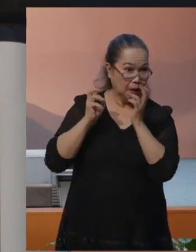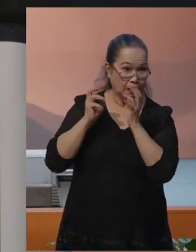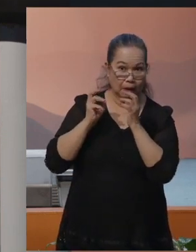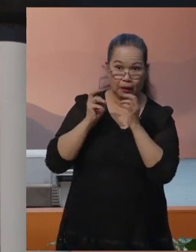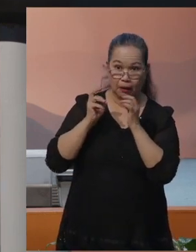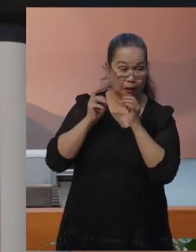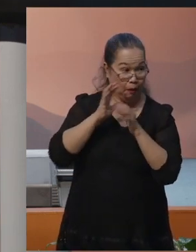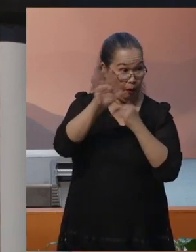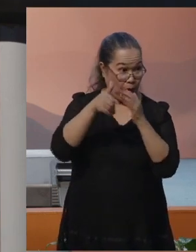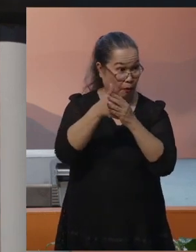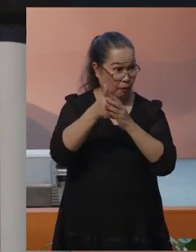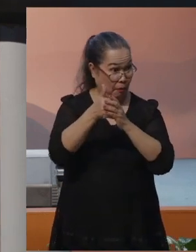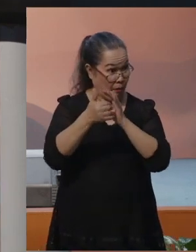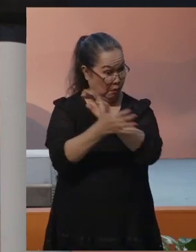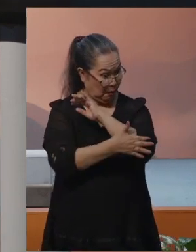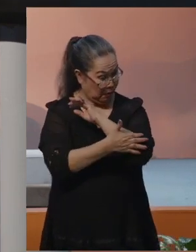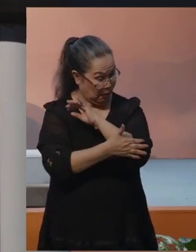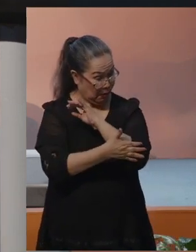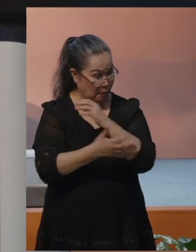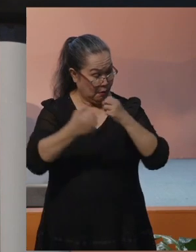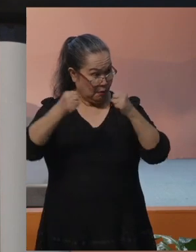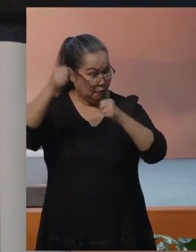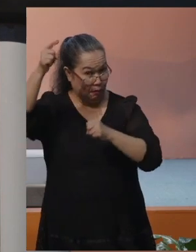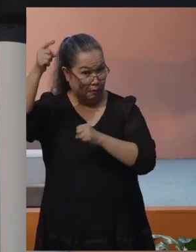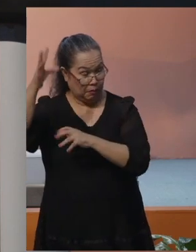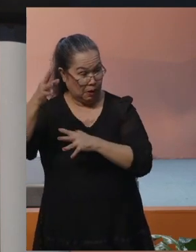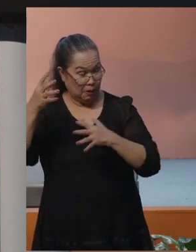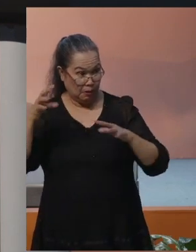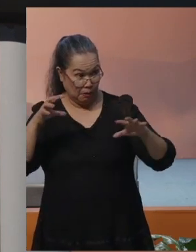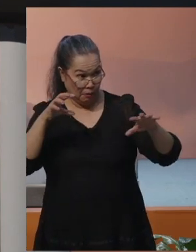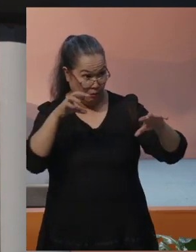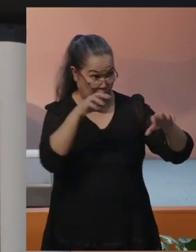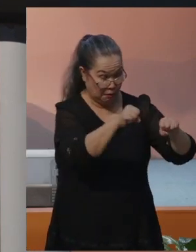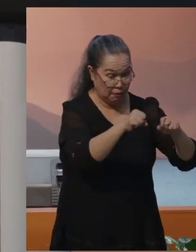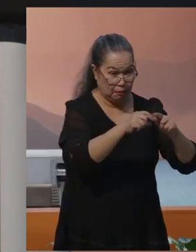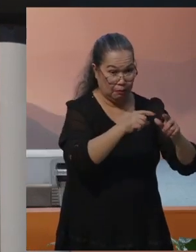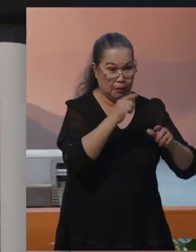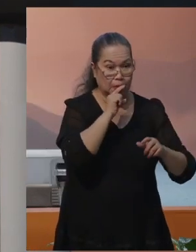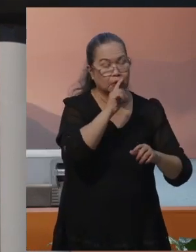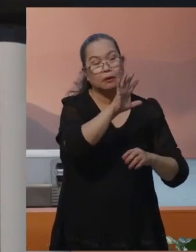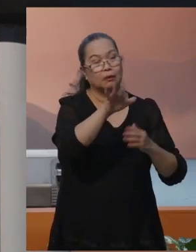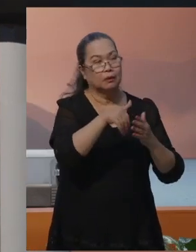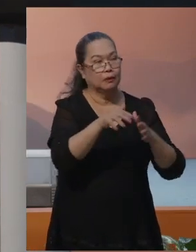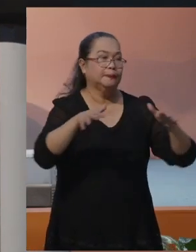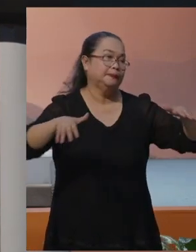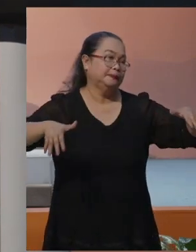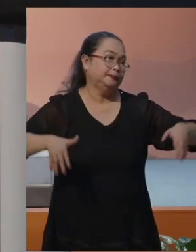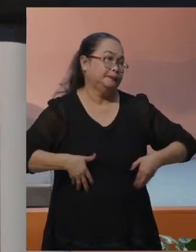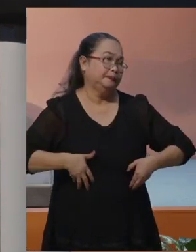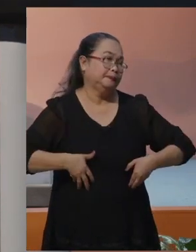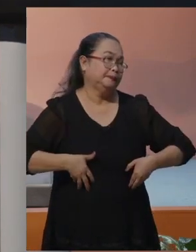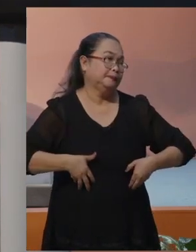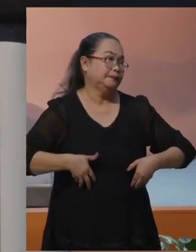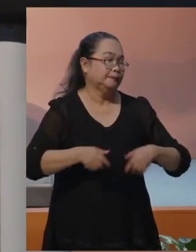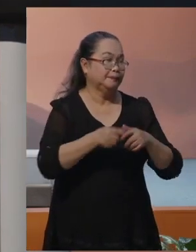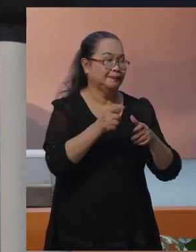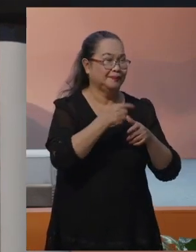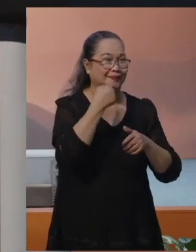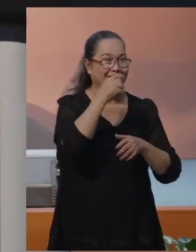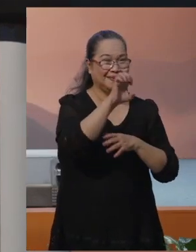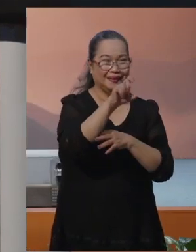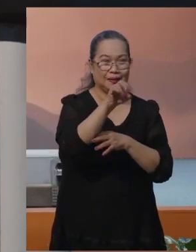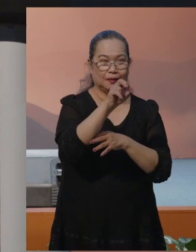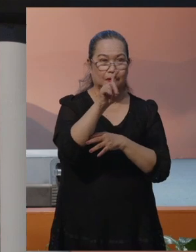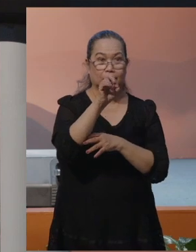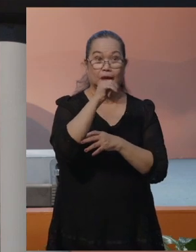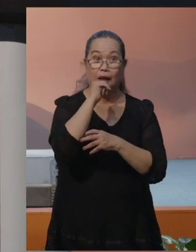ibang bansa sa lakas ng Panginoon na malinaw na kumilos sa kanyang hinirang na bayan. Sabi kasi niya sa Exodus 11:7, But